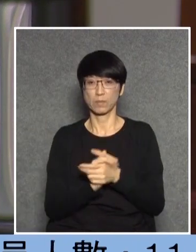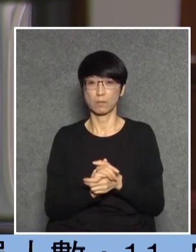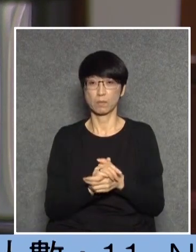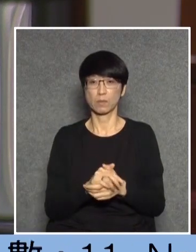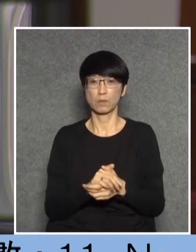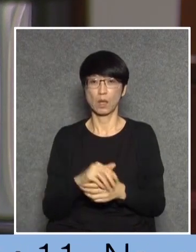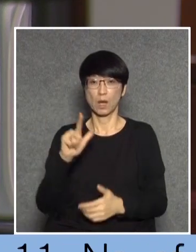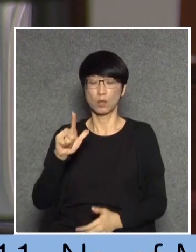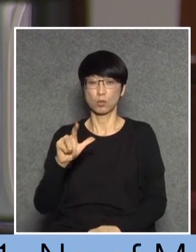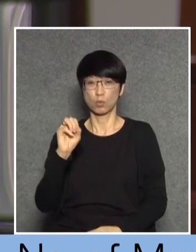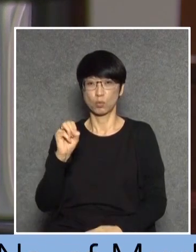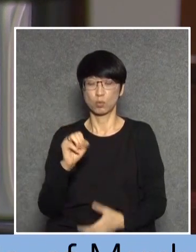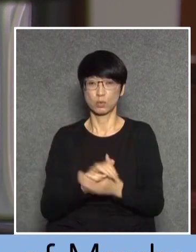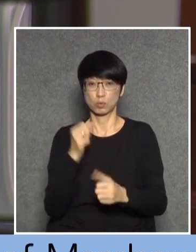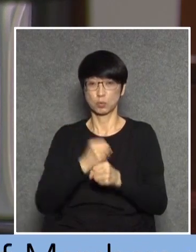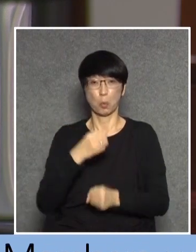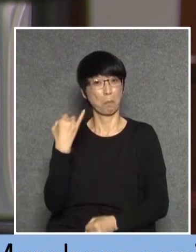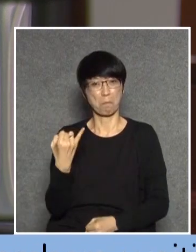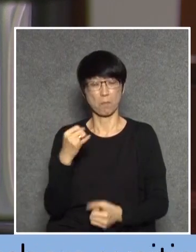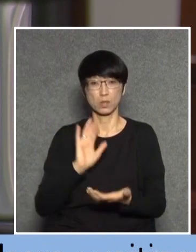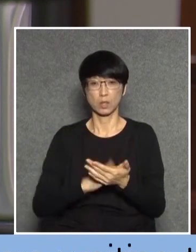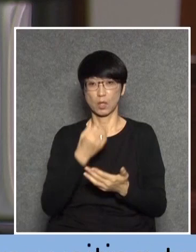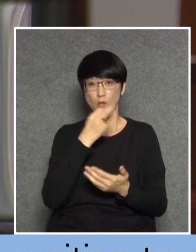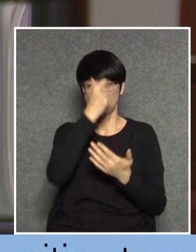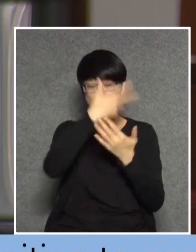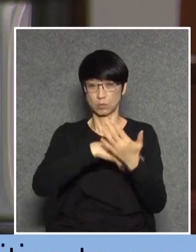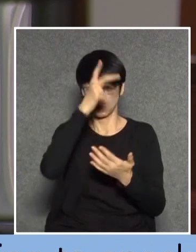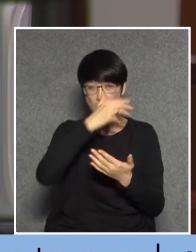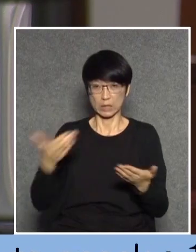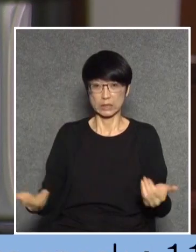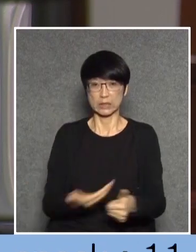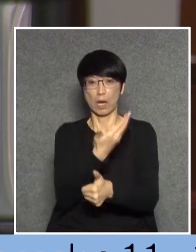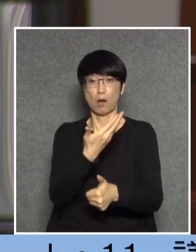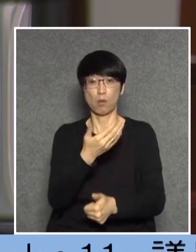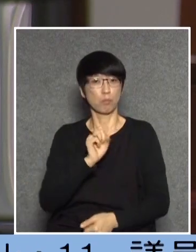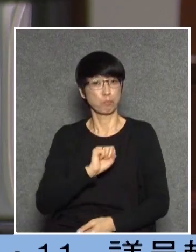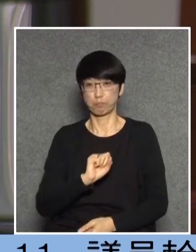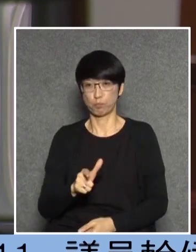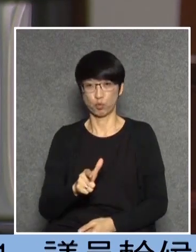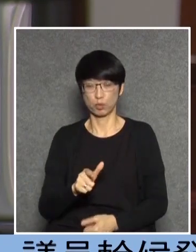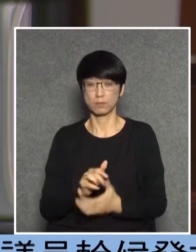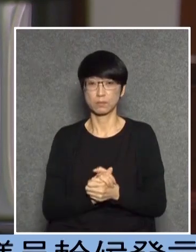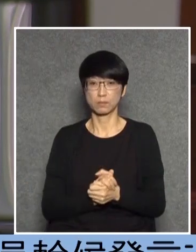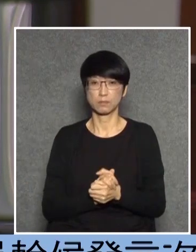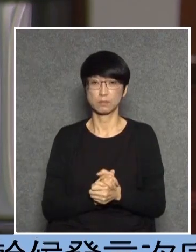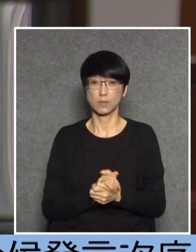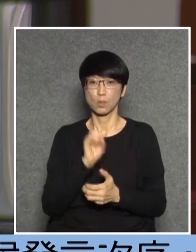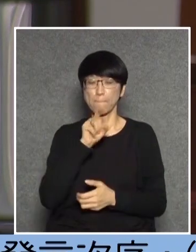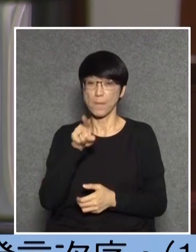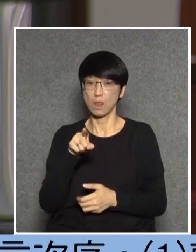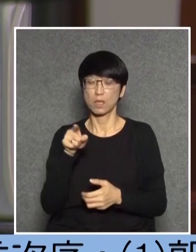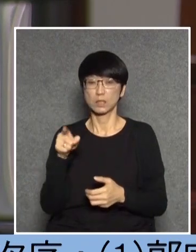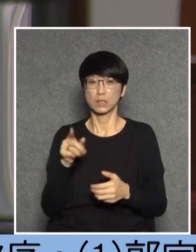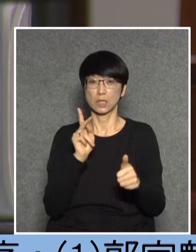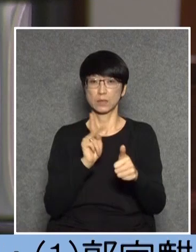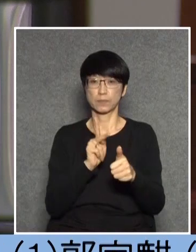忽職守。但係咧，我哋香港嘅制度，呢啲公務員就冇得炒魷嘅。咁你話啦，主席，我唔利用呢一個